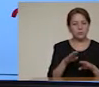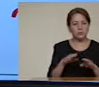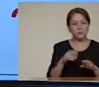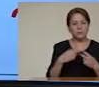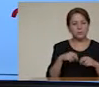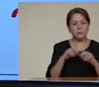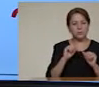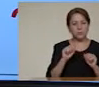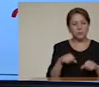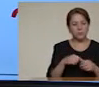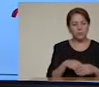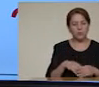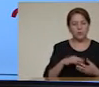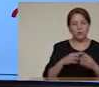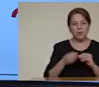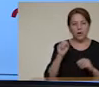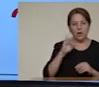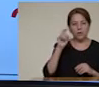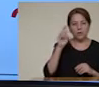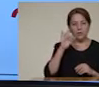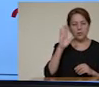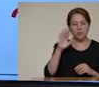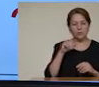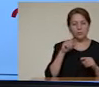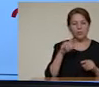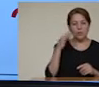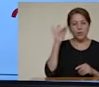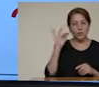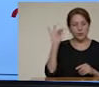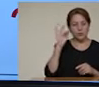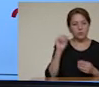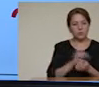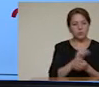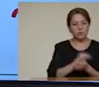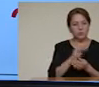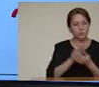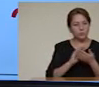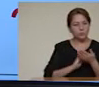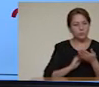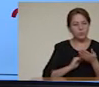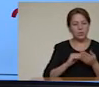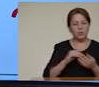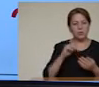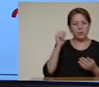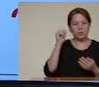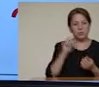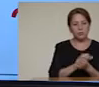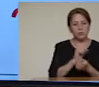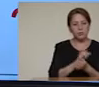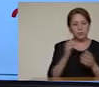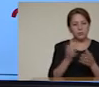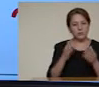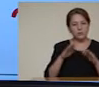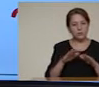mumkin. Demak, arxiv bu tarixiy hujjatlar, yozma yodgorliklar saqlanadigan joy hisoblanar